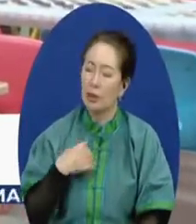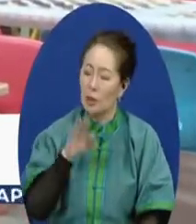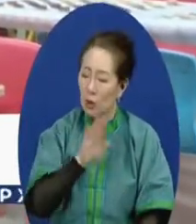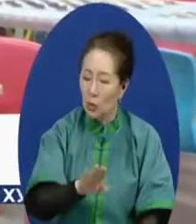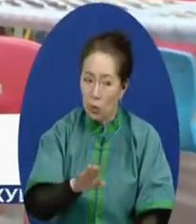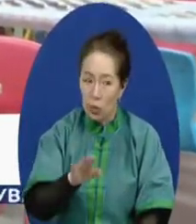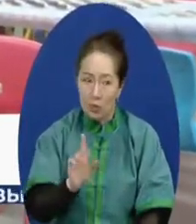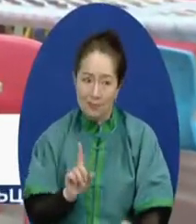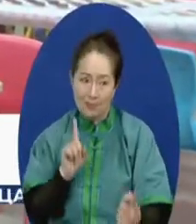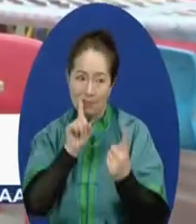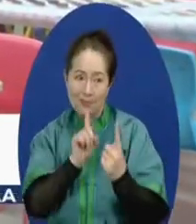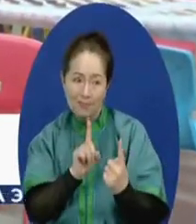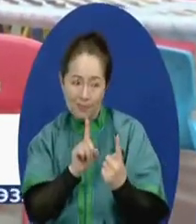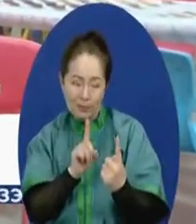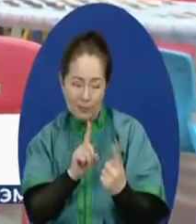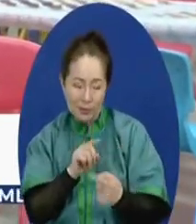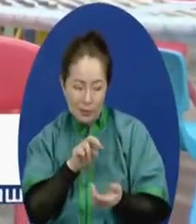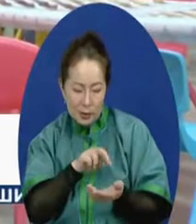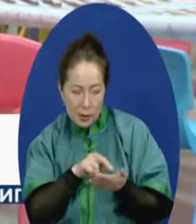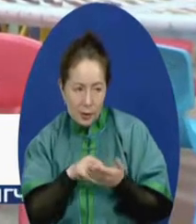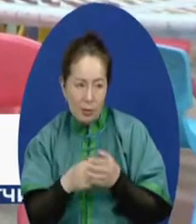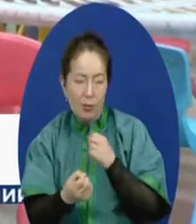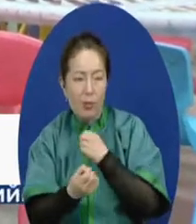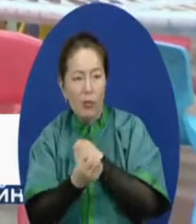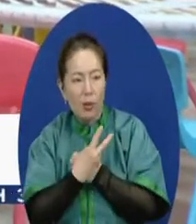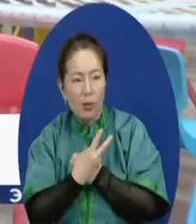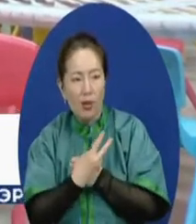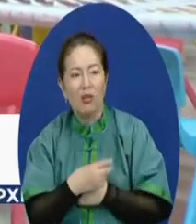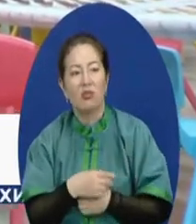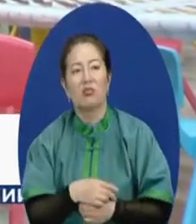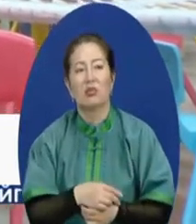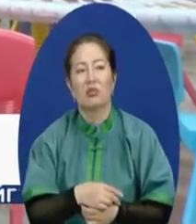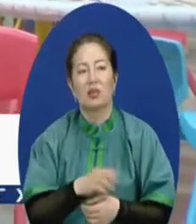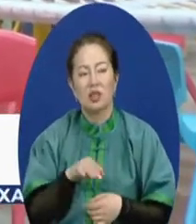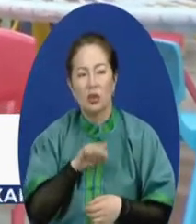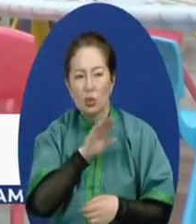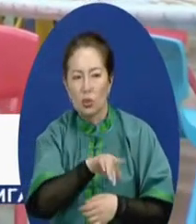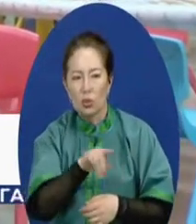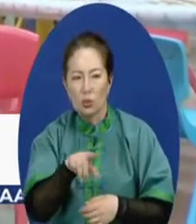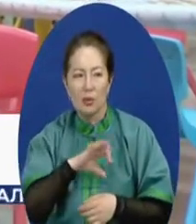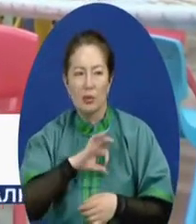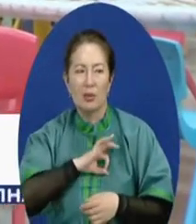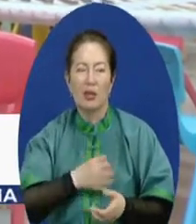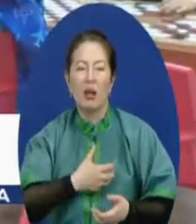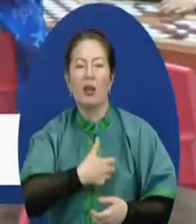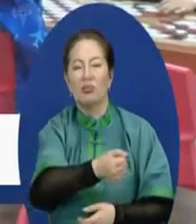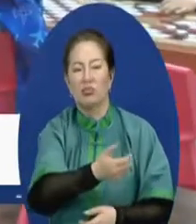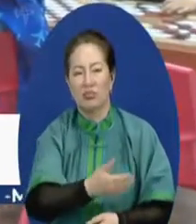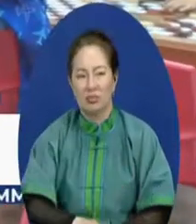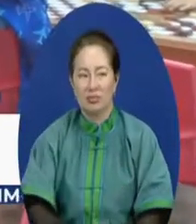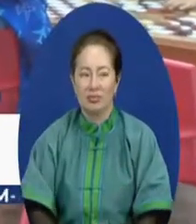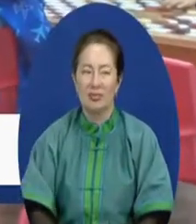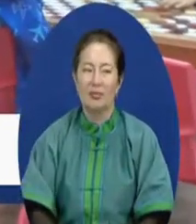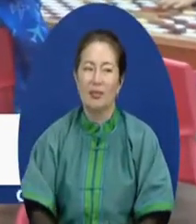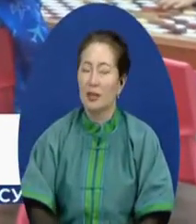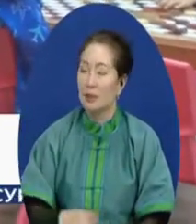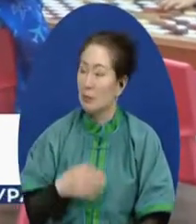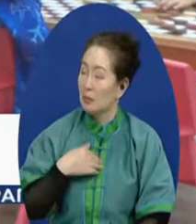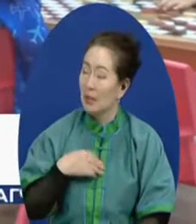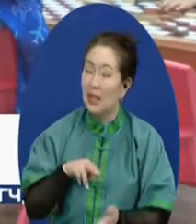тэр хүүхдээ шатар тоглож байгаад би хайдагдаад тэр хүүхэд медаль авсан. Би